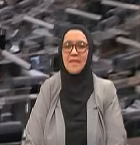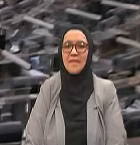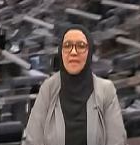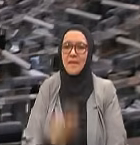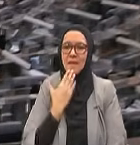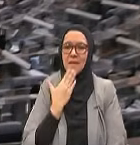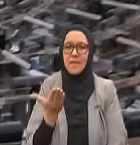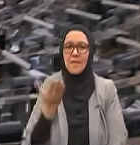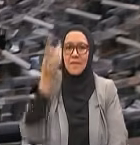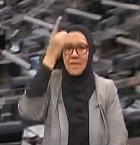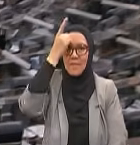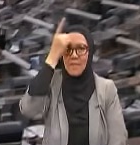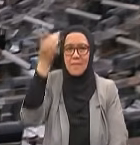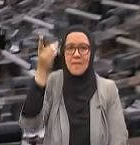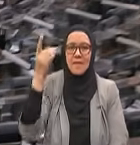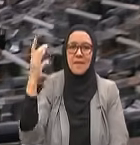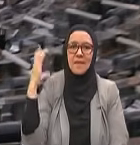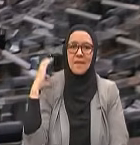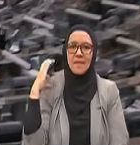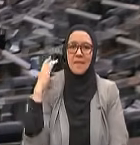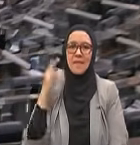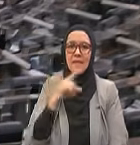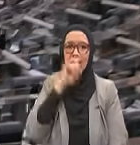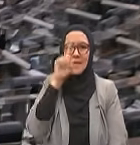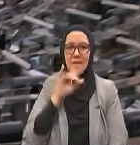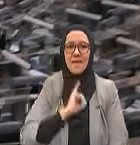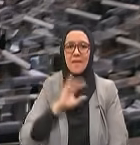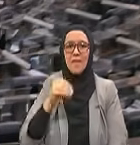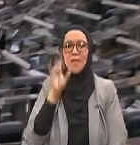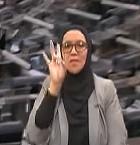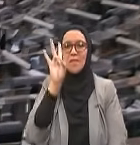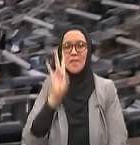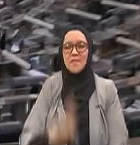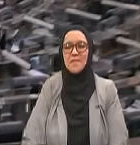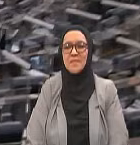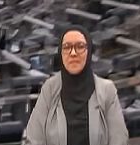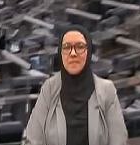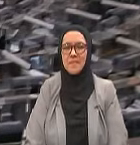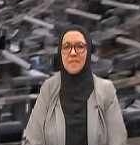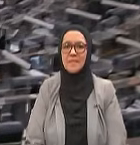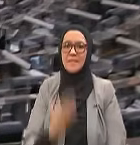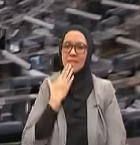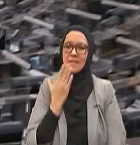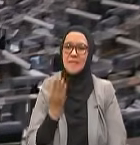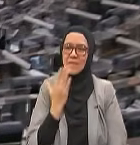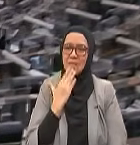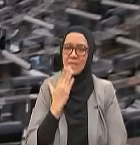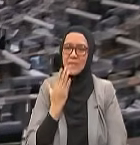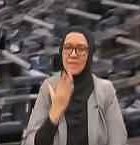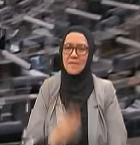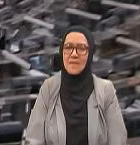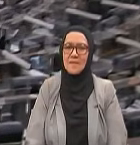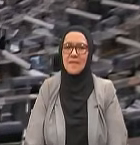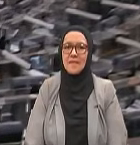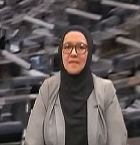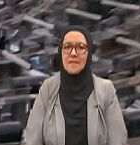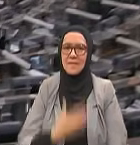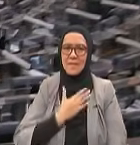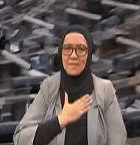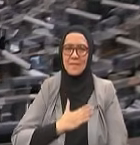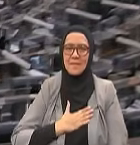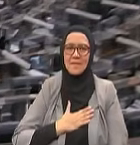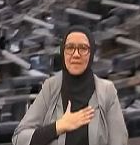Terimakasih tertutup wanita diperkosa lensa 67 Terima kasih hasilkannya Muhammad